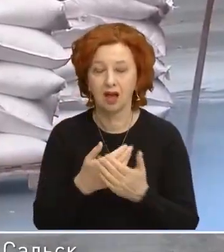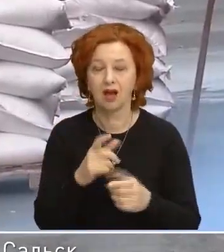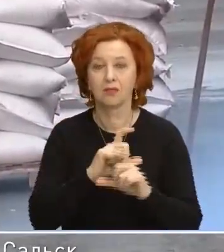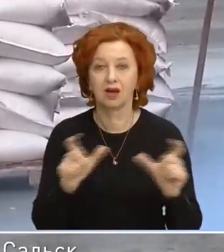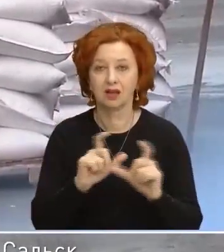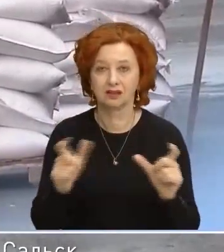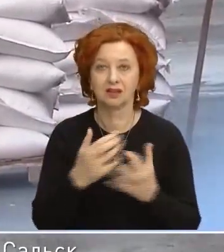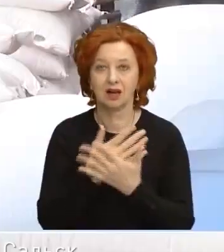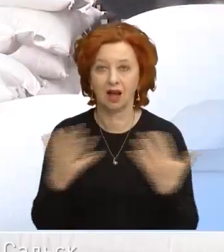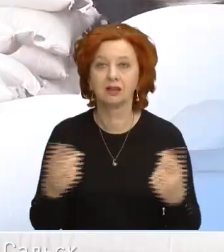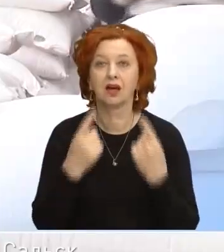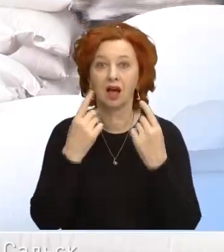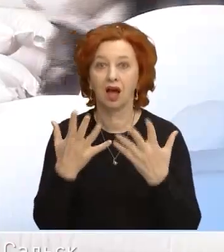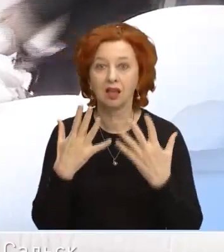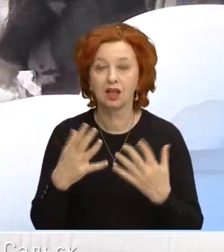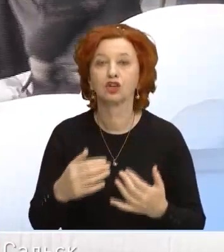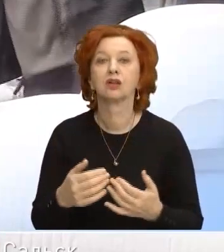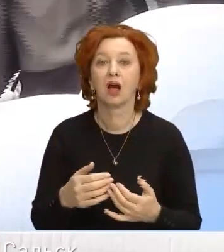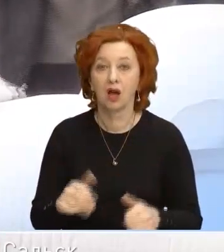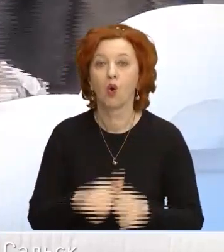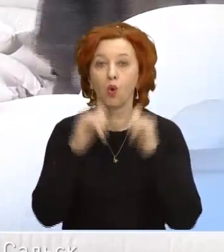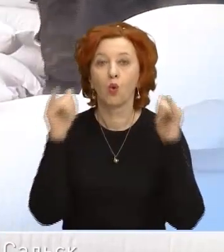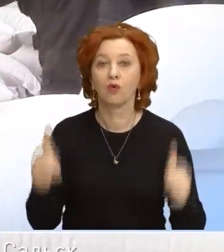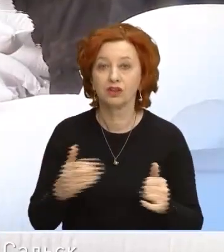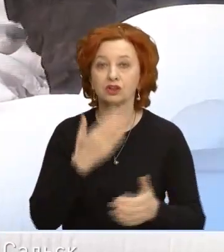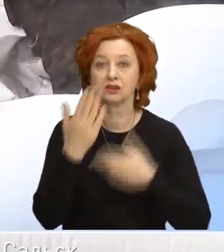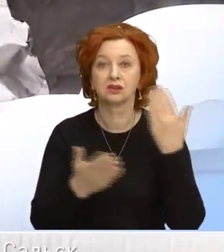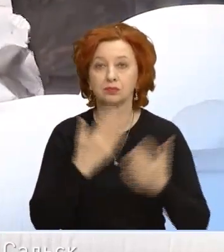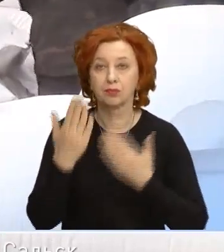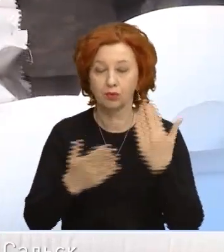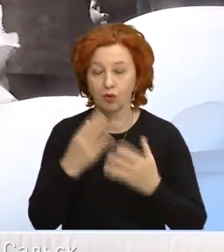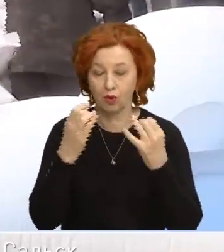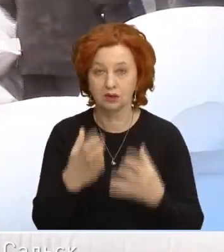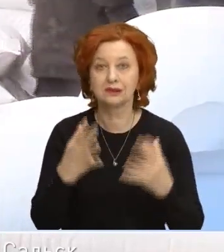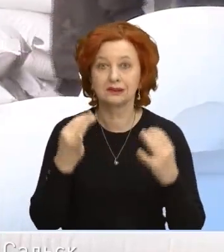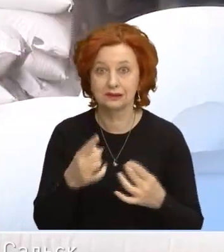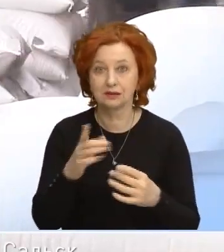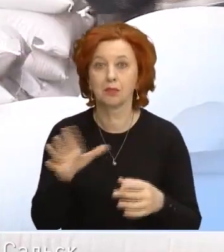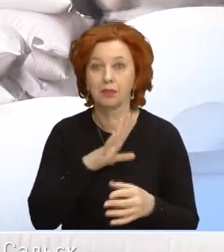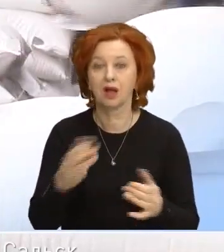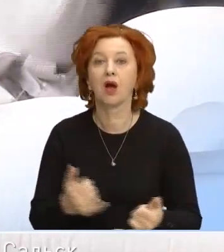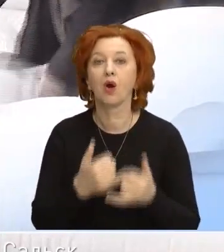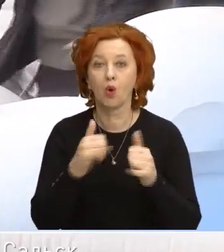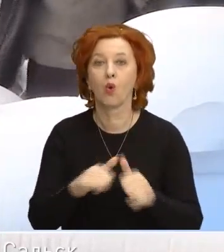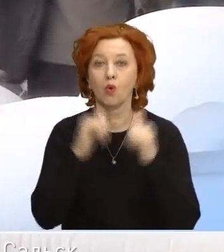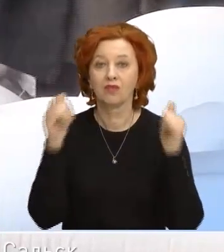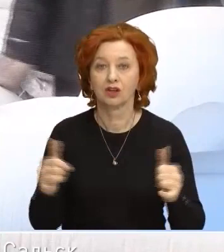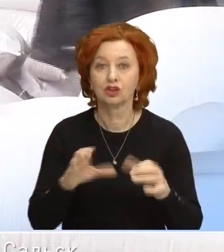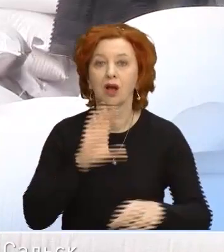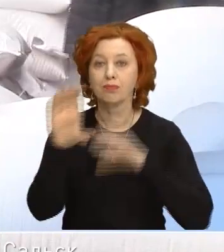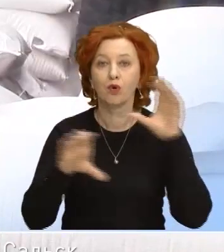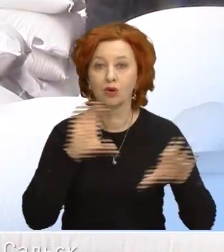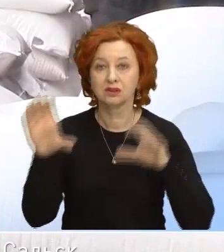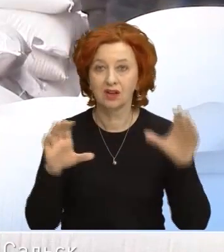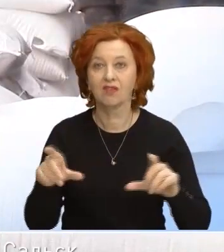магазины. Безусловно, увеличился спрос на нашу продукцию. И, собственно, мы увеличили поставки на